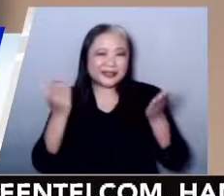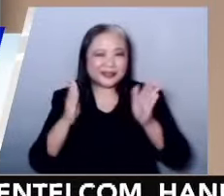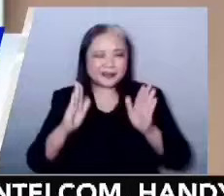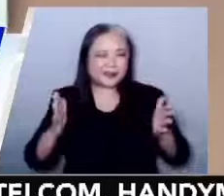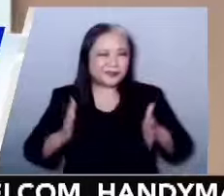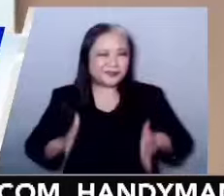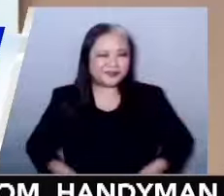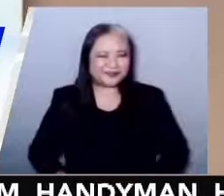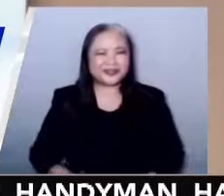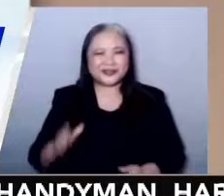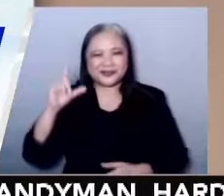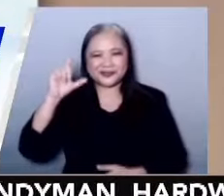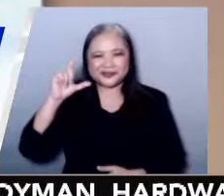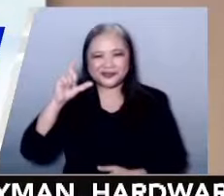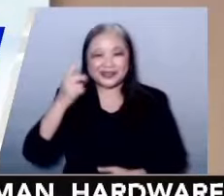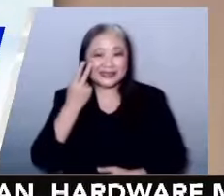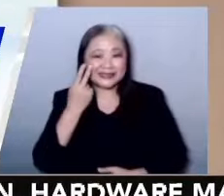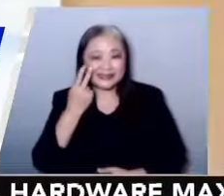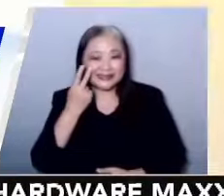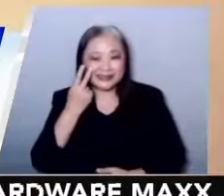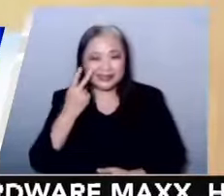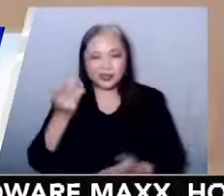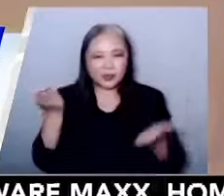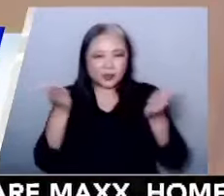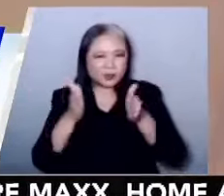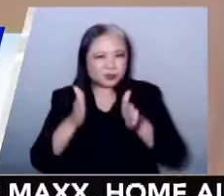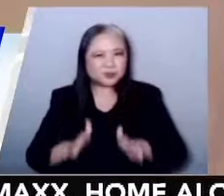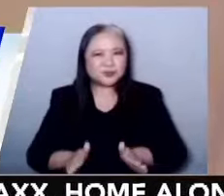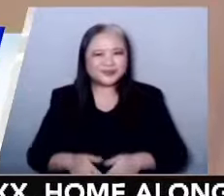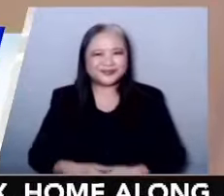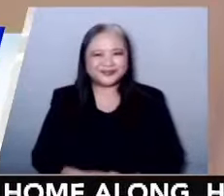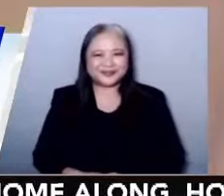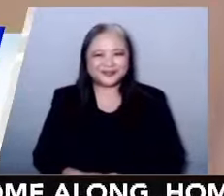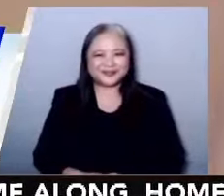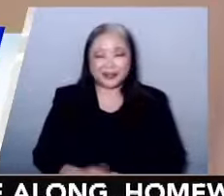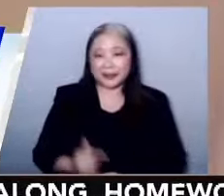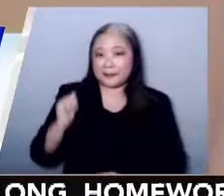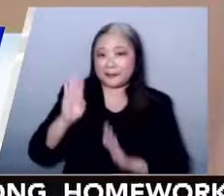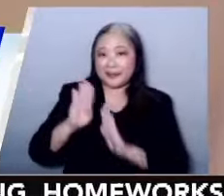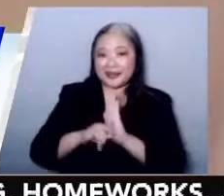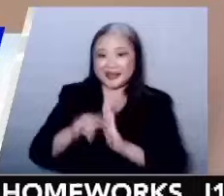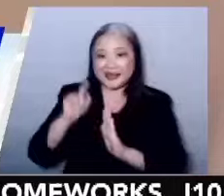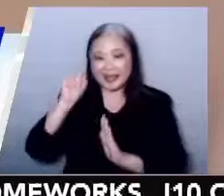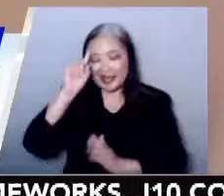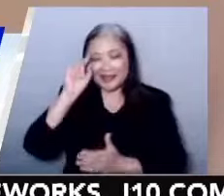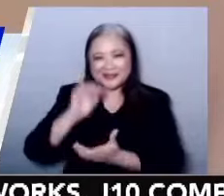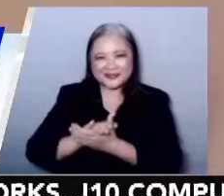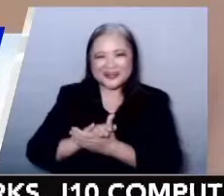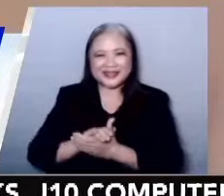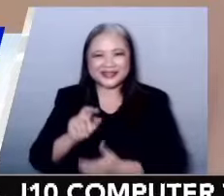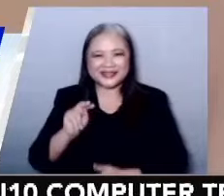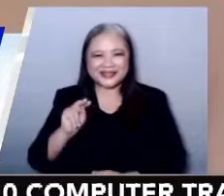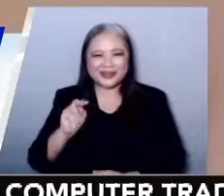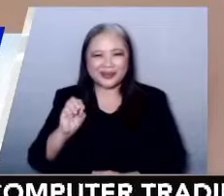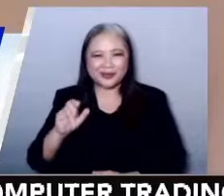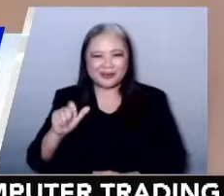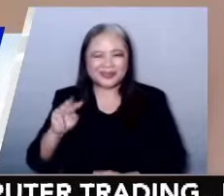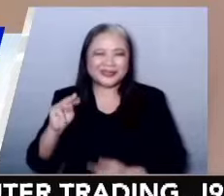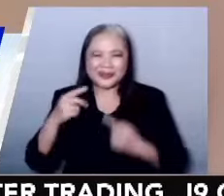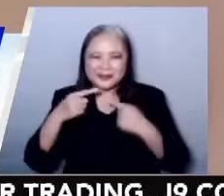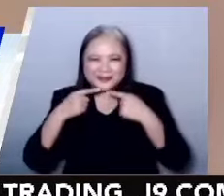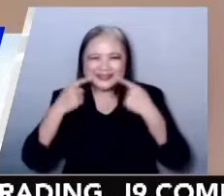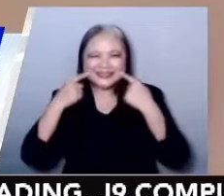mirror photo ang kanyang toned at sexy figure. Spotted sa background ang kanyang hubby na si Norman Crisologo na all smiles at proud kay